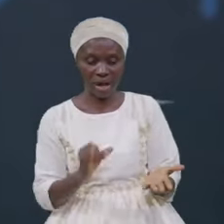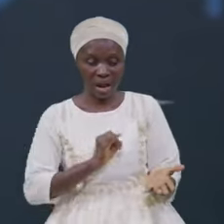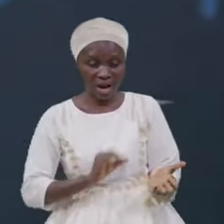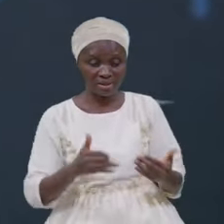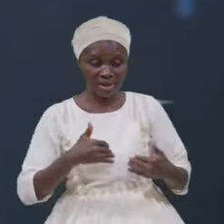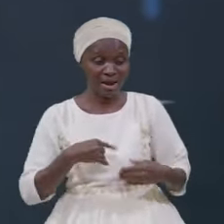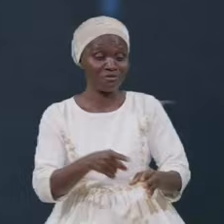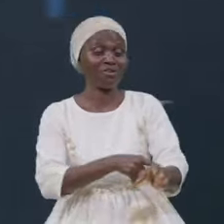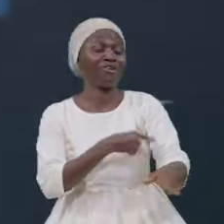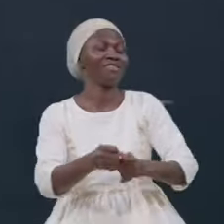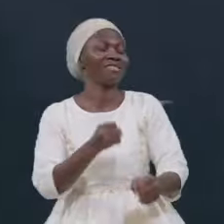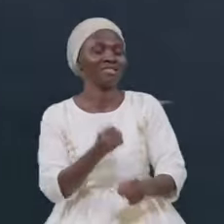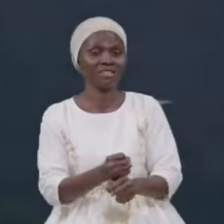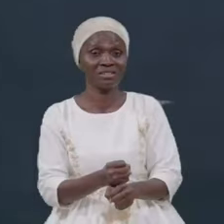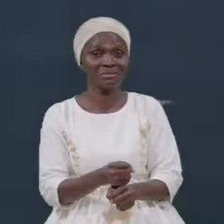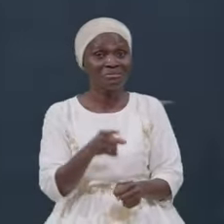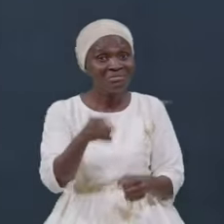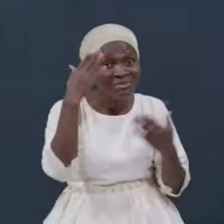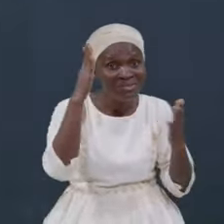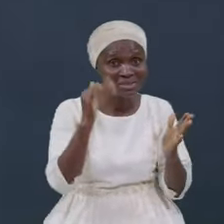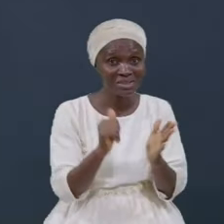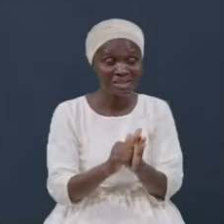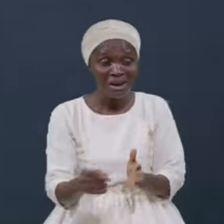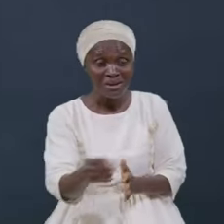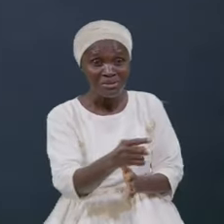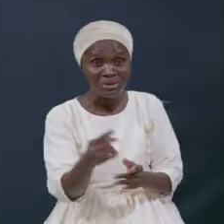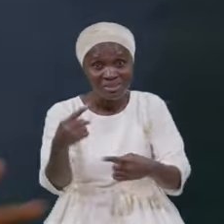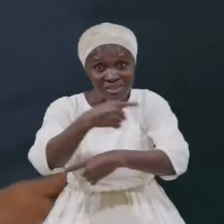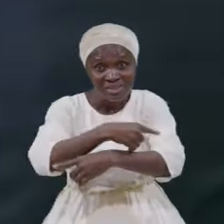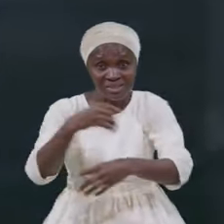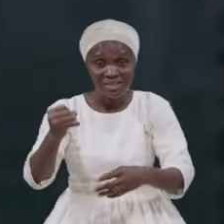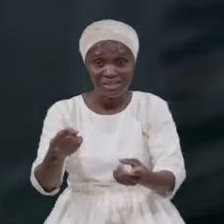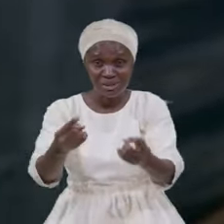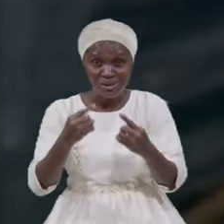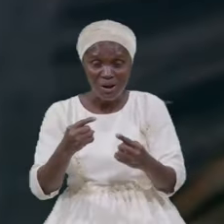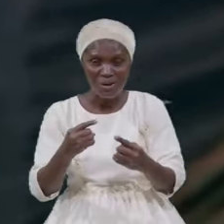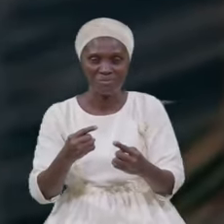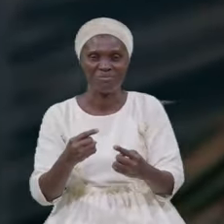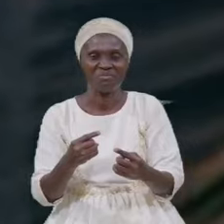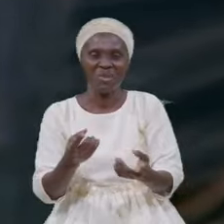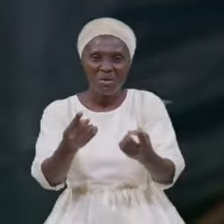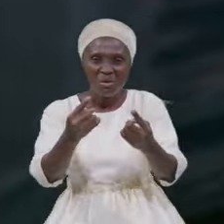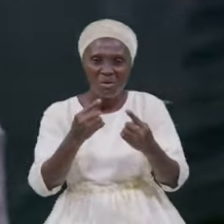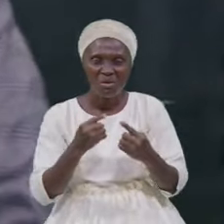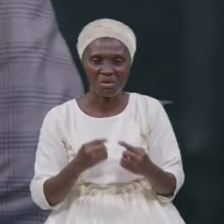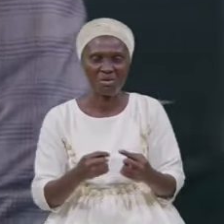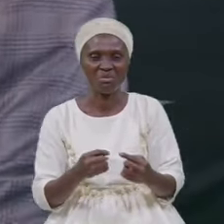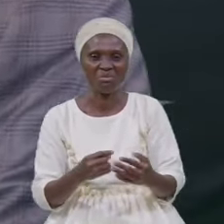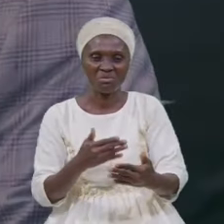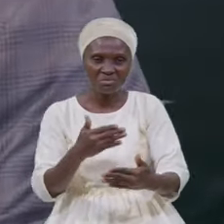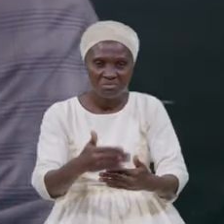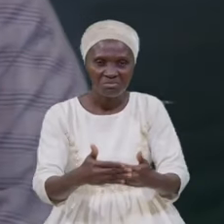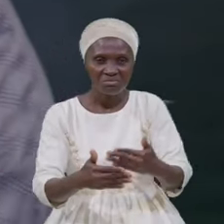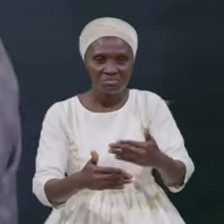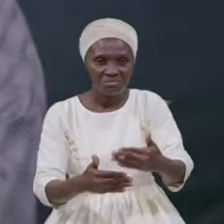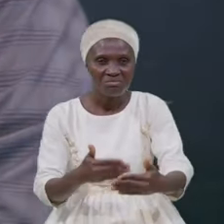Tu es sur le point de partir. Il y a des choses depuis l'âge de 60 ans, 18 ans, pas maintenant.